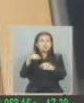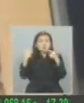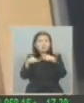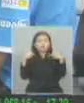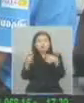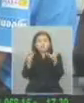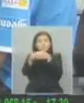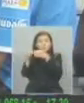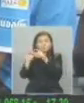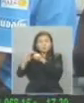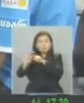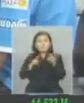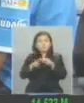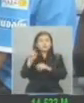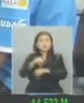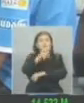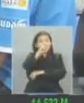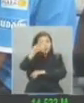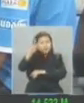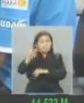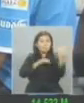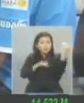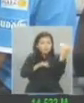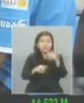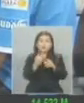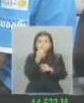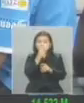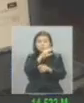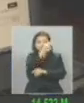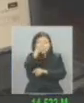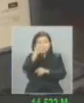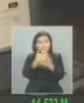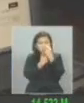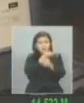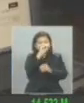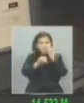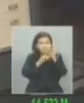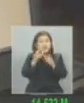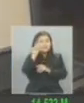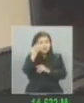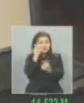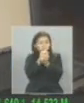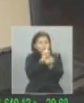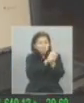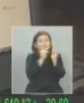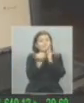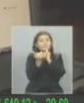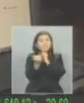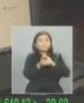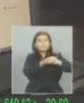างๆด้วยสื่อสังคมออนไลน์และเข้าไปพูดคุยตามหน้าเว็บบอร์ดของทีมต่างๆเพื่อนัดหมายไปทำกิจกรรมเชื่อมความสัมพัน